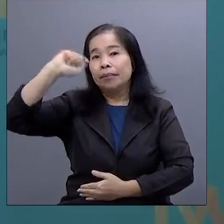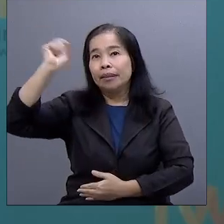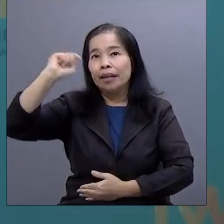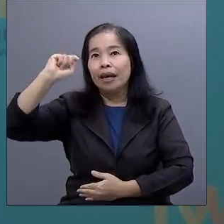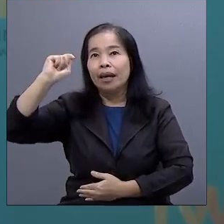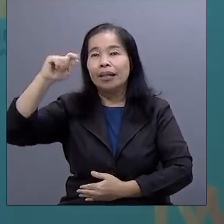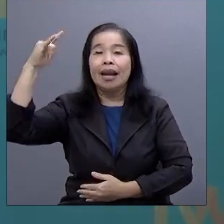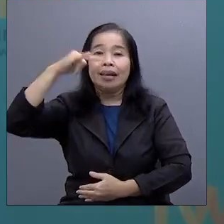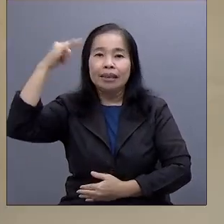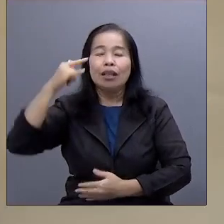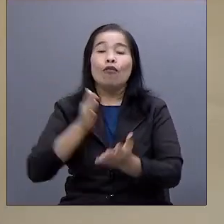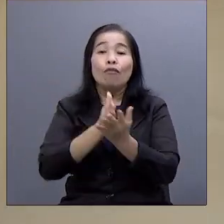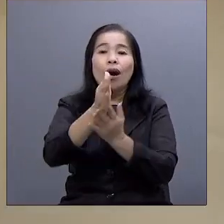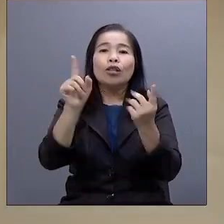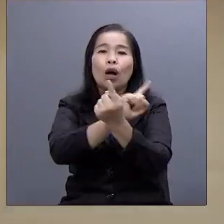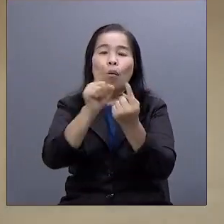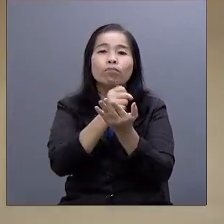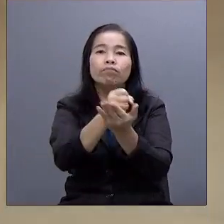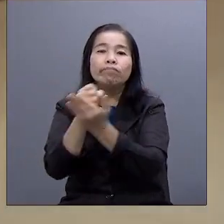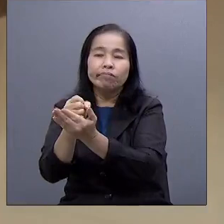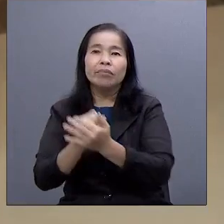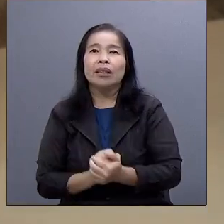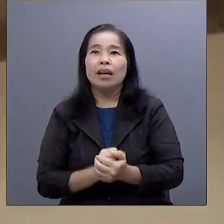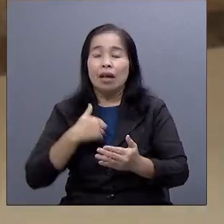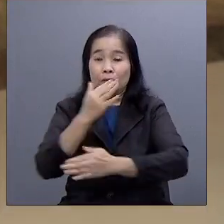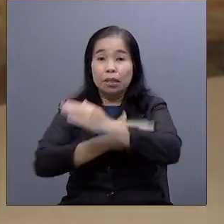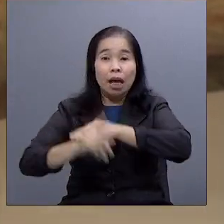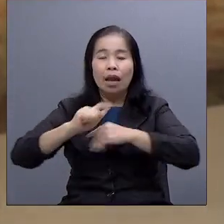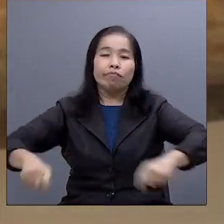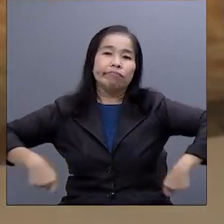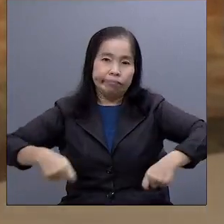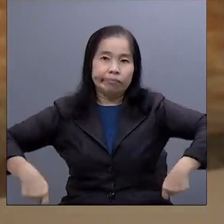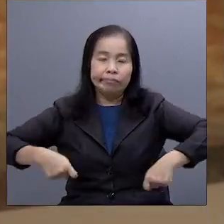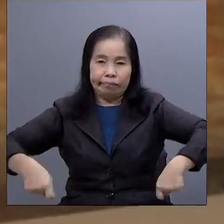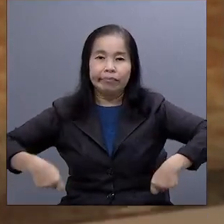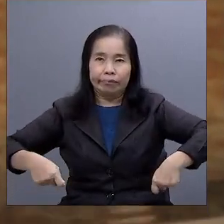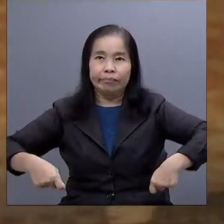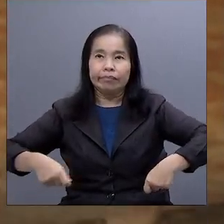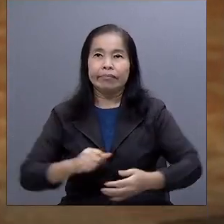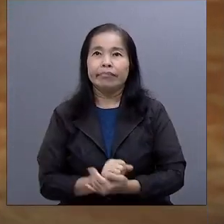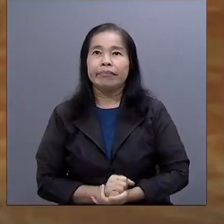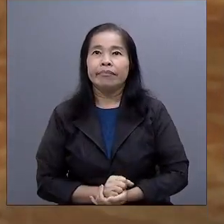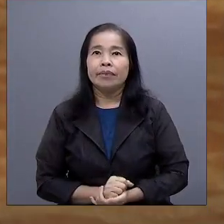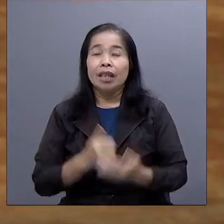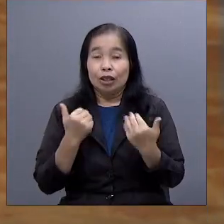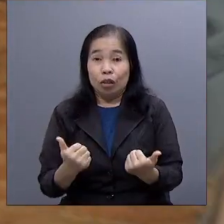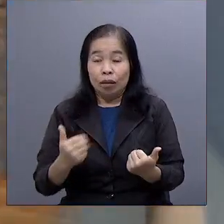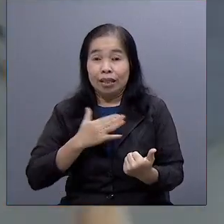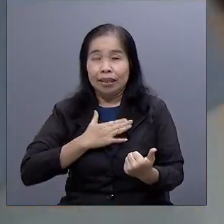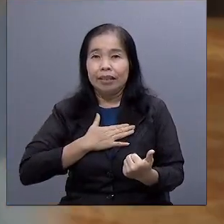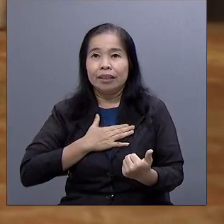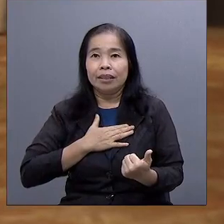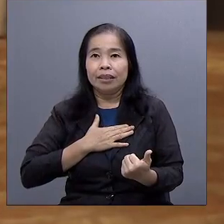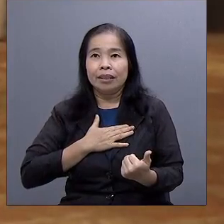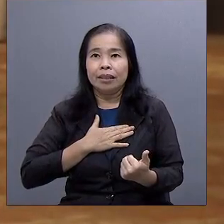ะสังคมสงข้อศาต์มีความพิการทางด้าน ร่างกายการเทื่อนไวตอนนี้เป็น อ